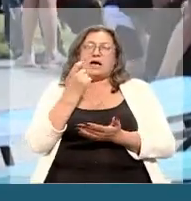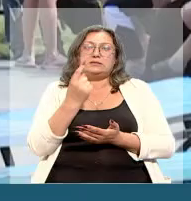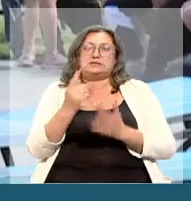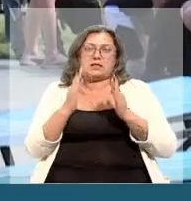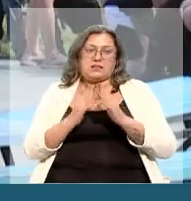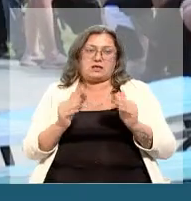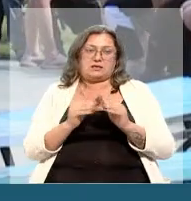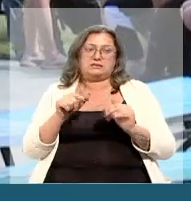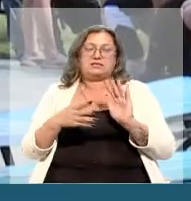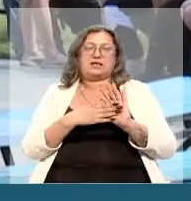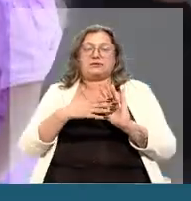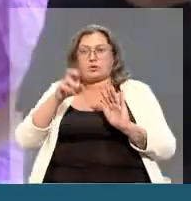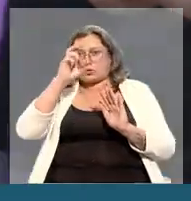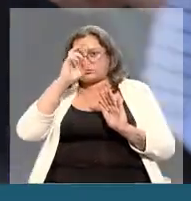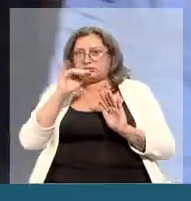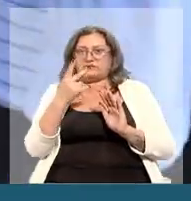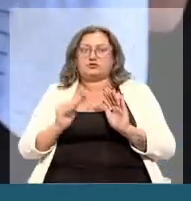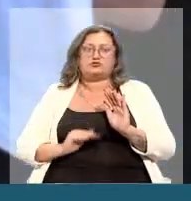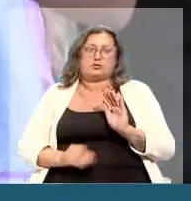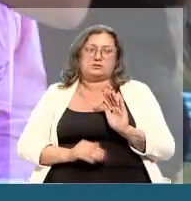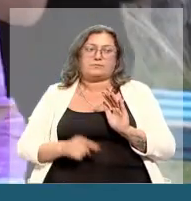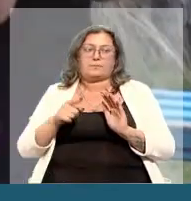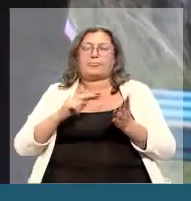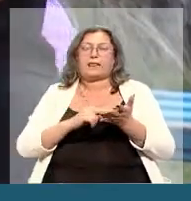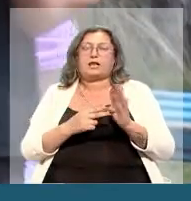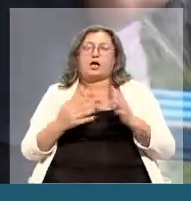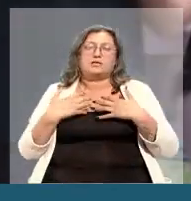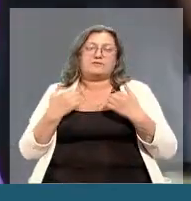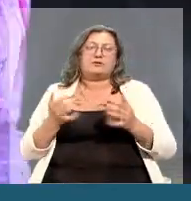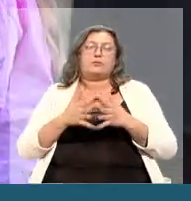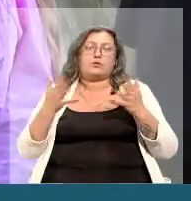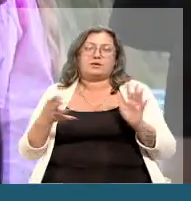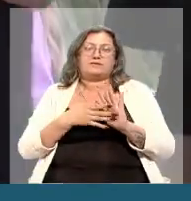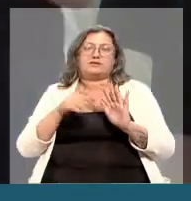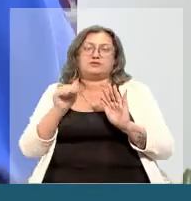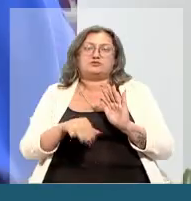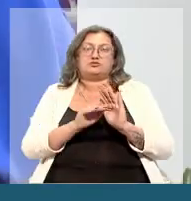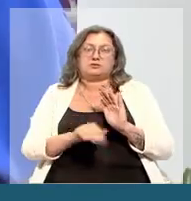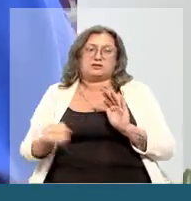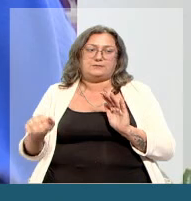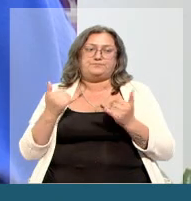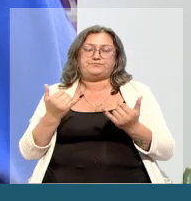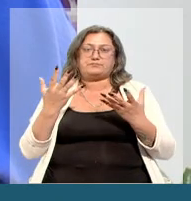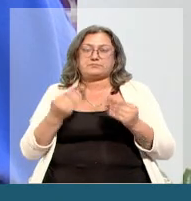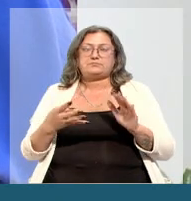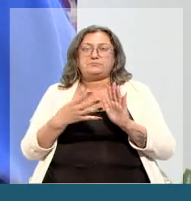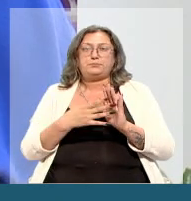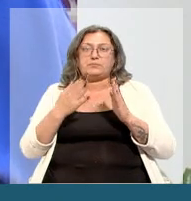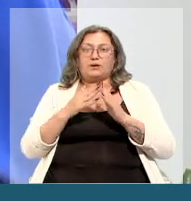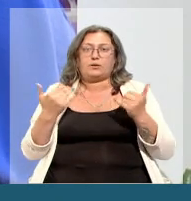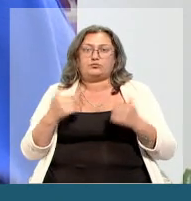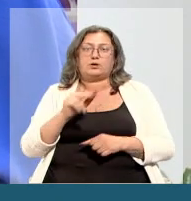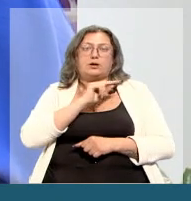11 лагерей, из них 9 государственных и 2 частных, в которых планируют оздоровить более 9 тысяч детей. На сегодняшний день 9 лагерей